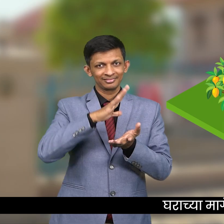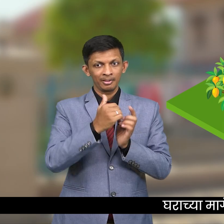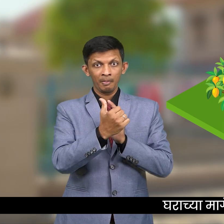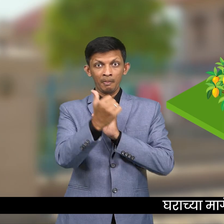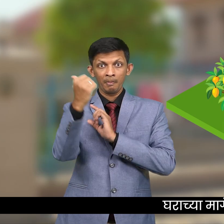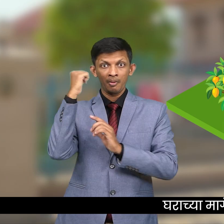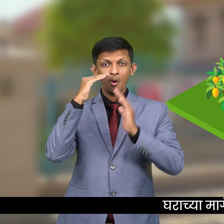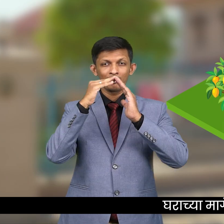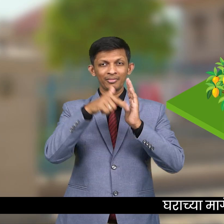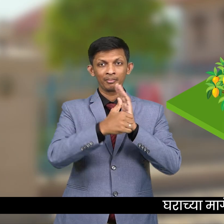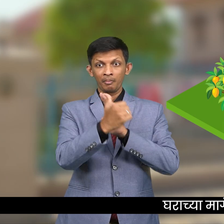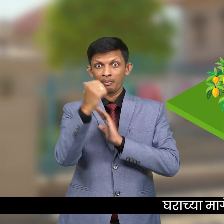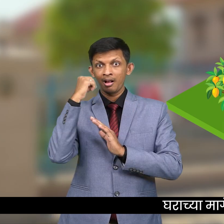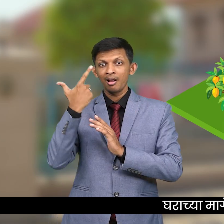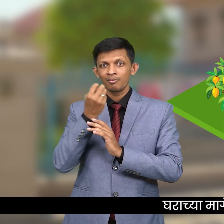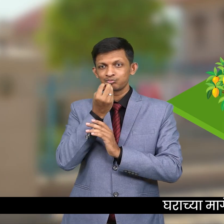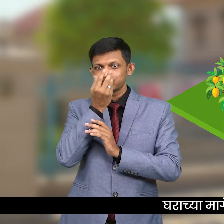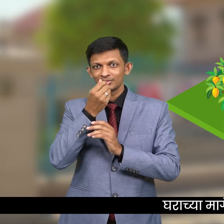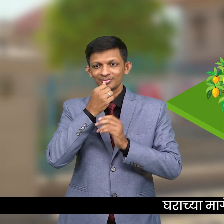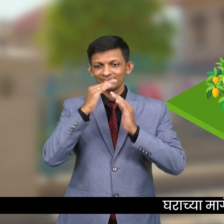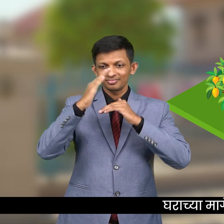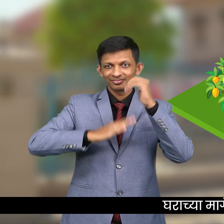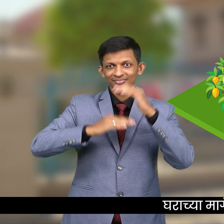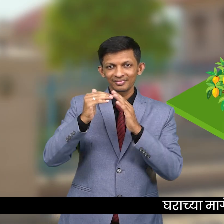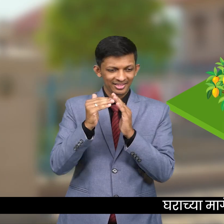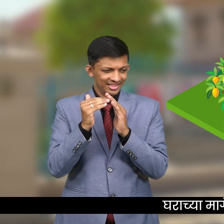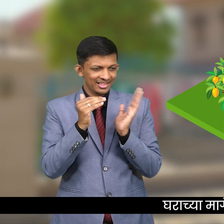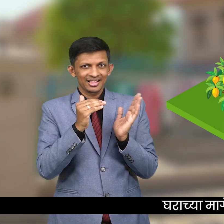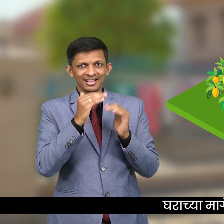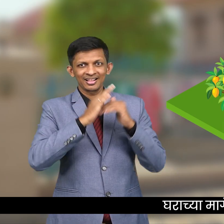घराच्या मागे एक विहीर आहे।